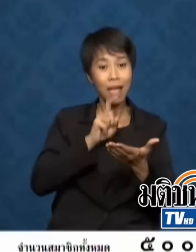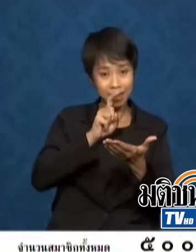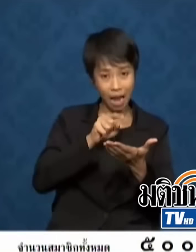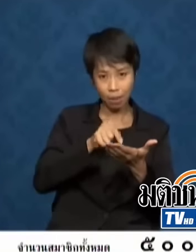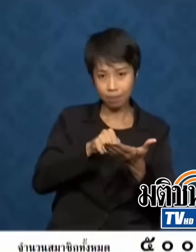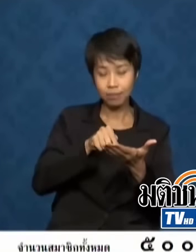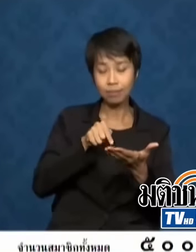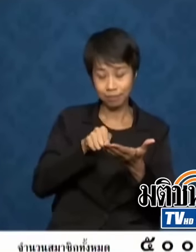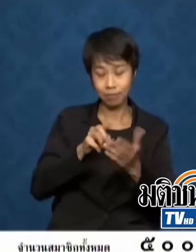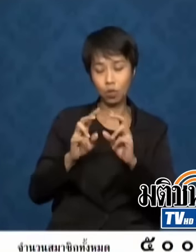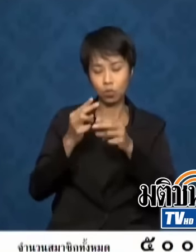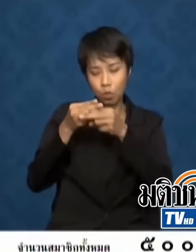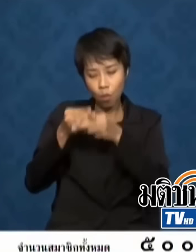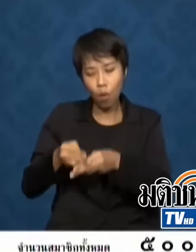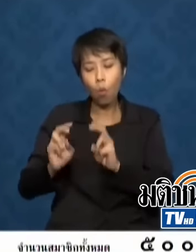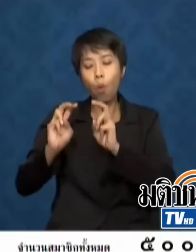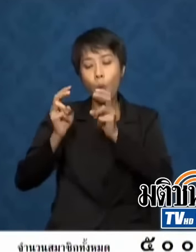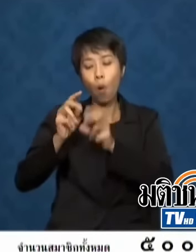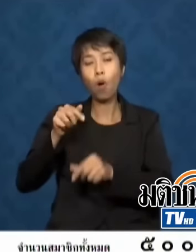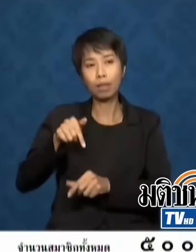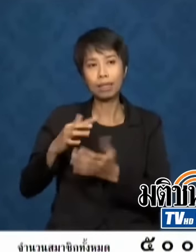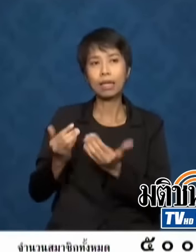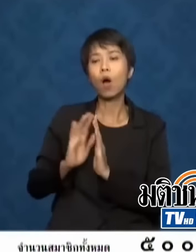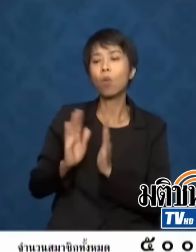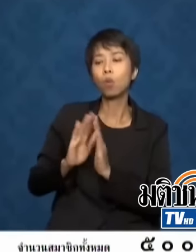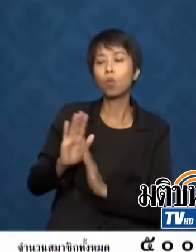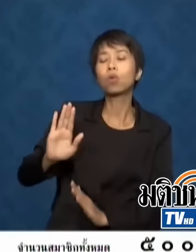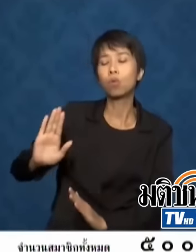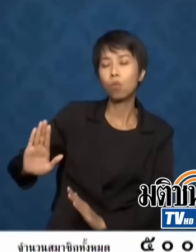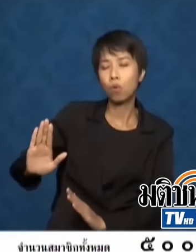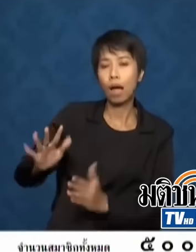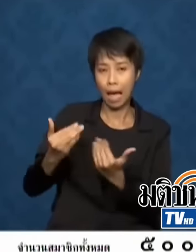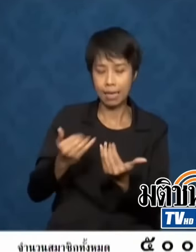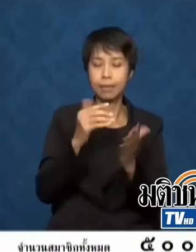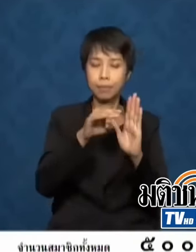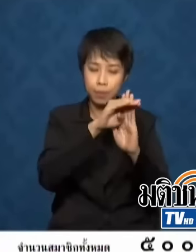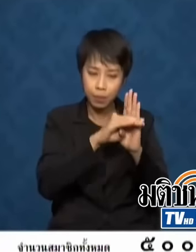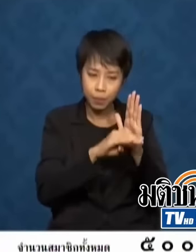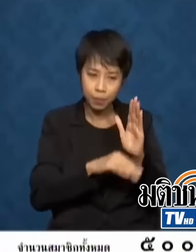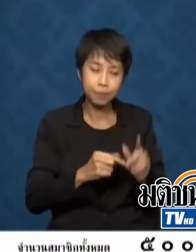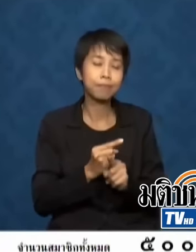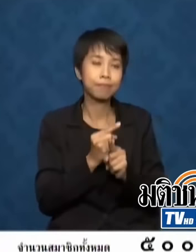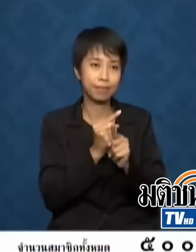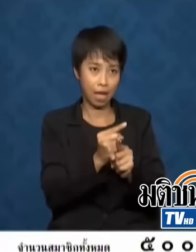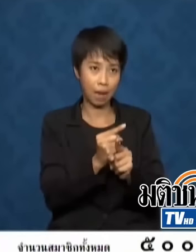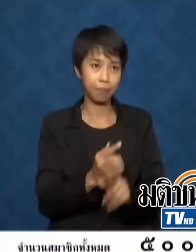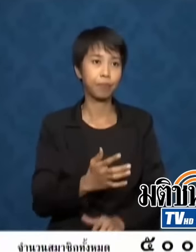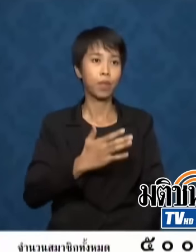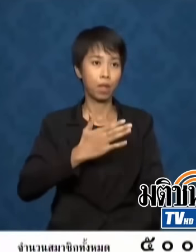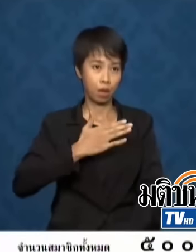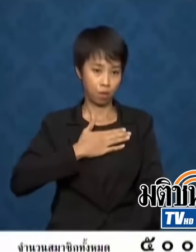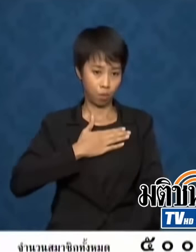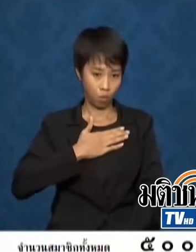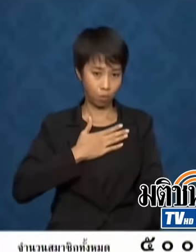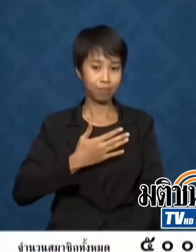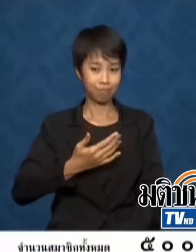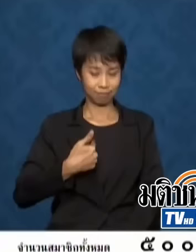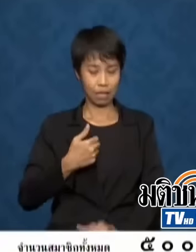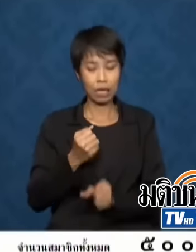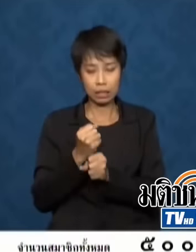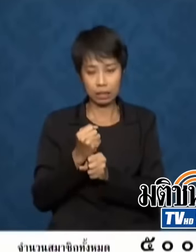นี้นะครับก็ขอบคุณครับขอให้ได้ดำเนินการไปเพราะว่าผมก็ต้องปฏิบัติไปต